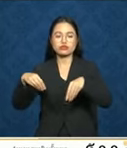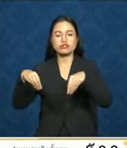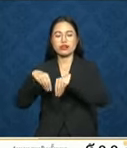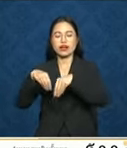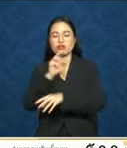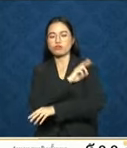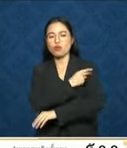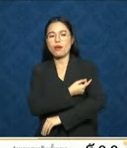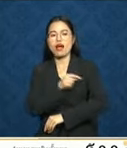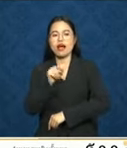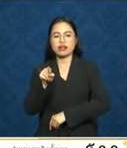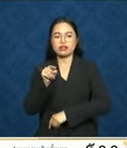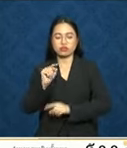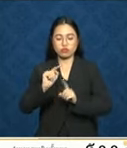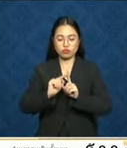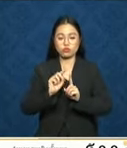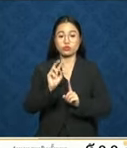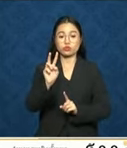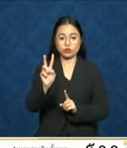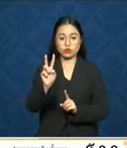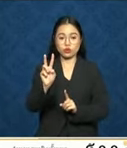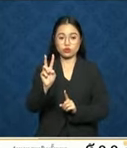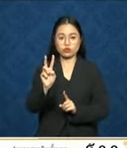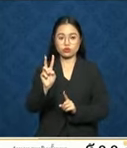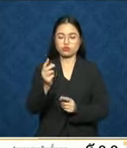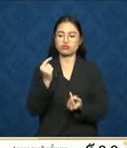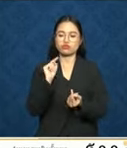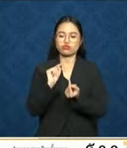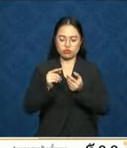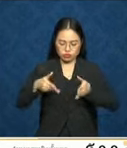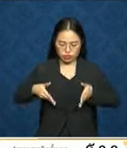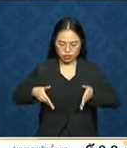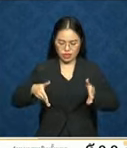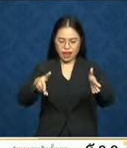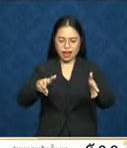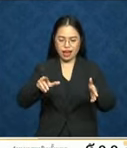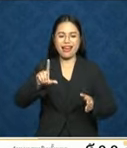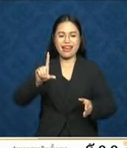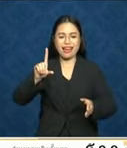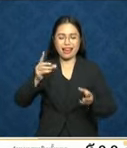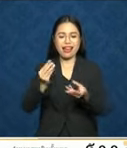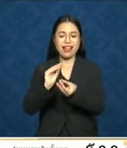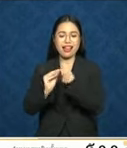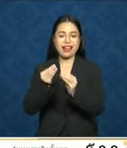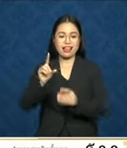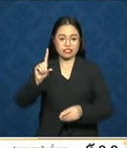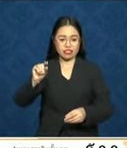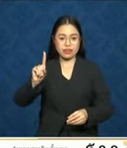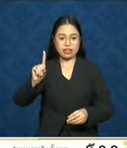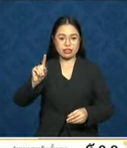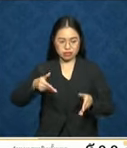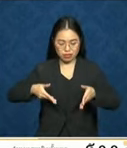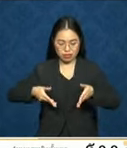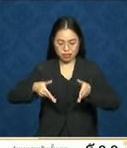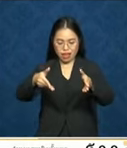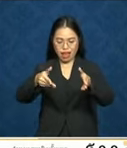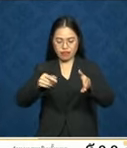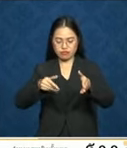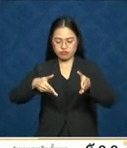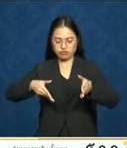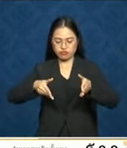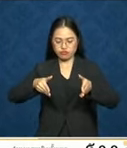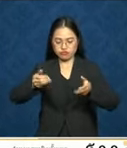ะครับประเด็นที่2ครับเนื่องด้วยทางหลวงหมายเลข21ครับเป็นทางหลวงที่มีการสัญจรค่อนข้างมากเนื่องจากเป็นท